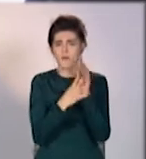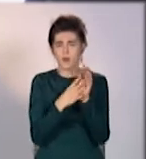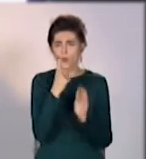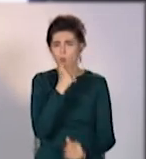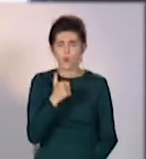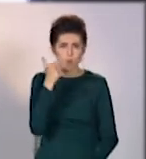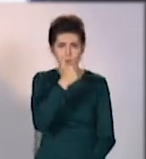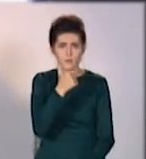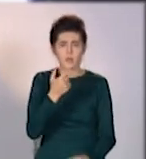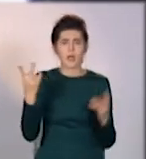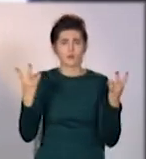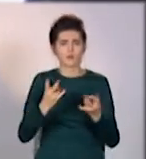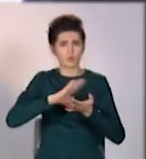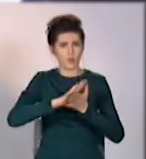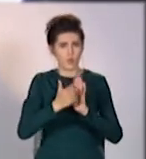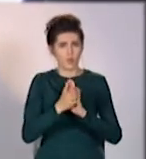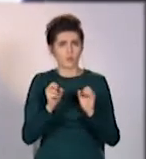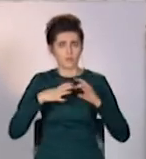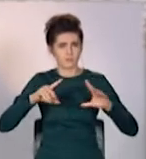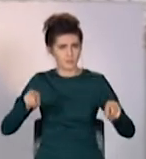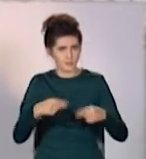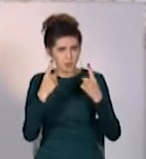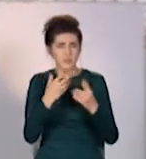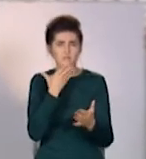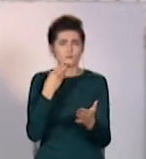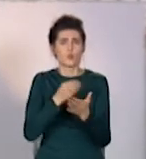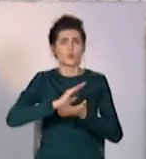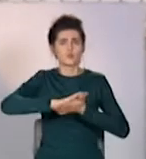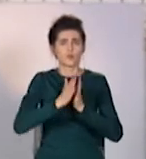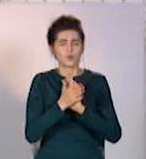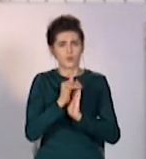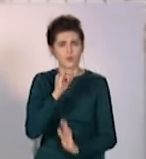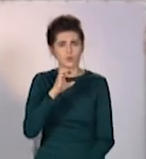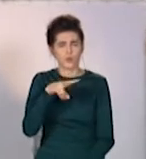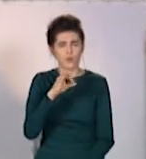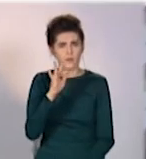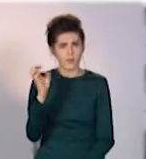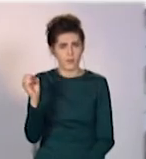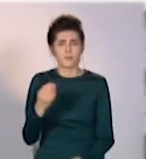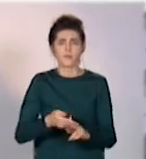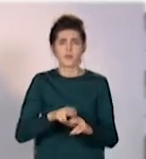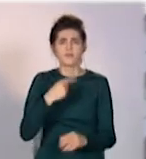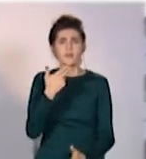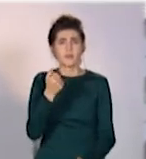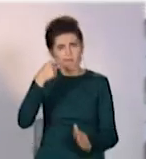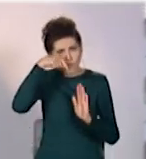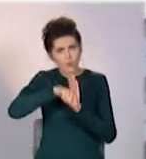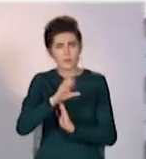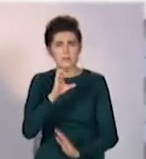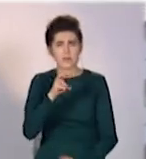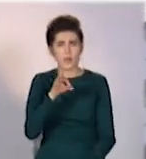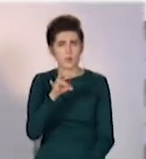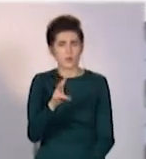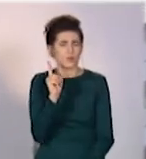договір пролонгувати, вони виставляють свої умови. Містяни зі свого боку скаржаться, в салонах автобусів некомфортно, а водії